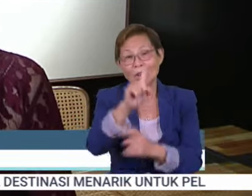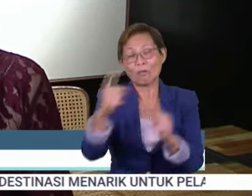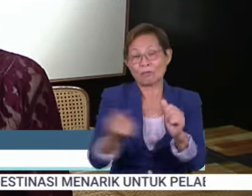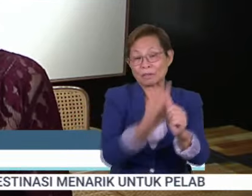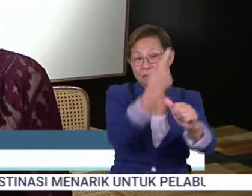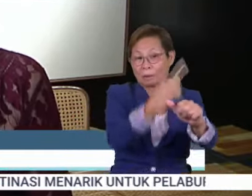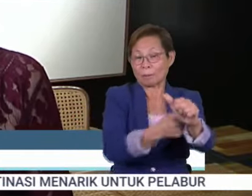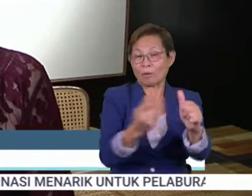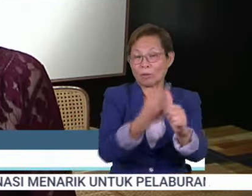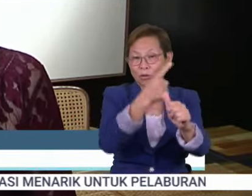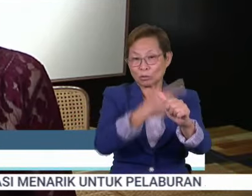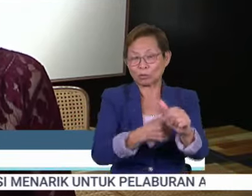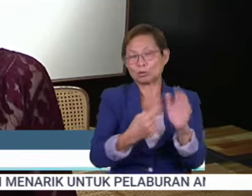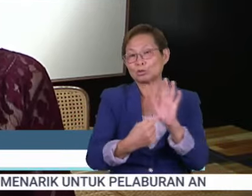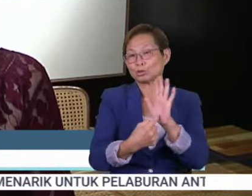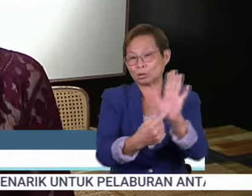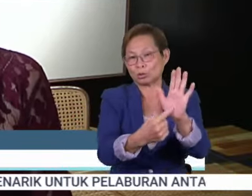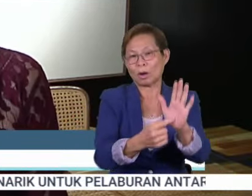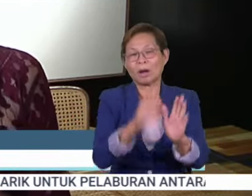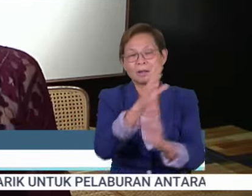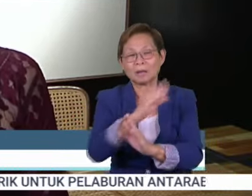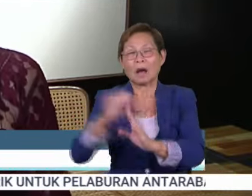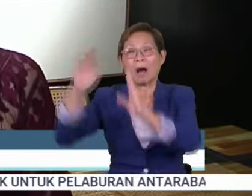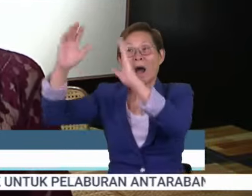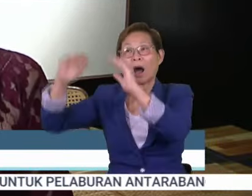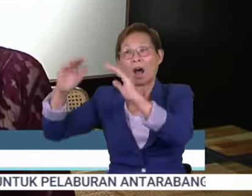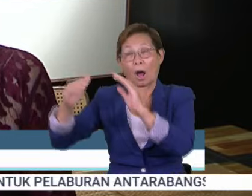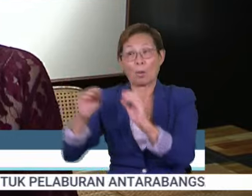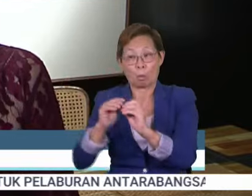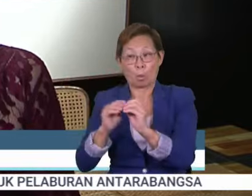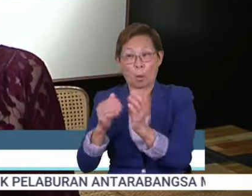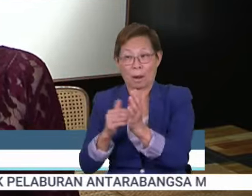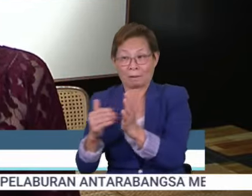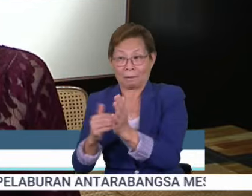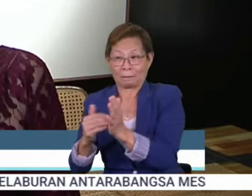pertama kali untuk showcase. Harap-harap ada lagi